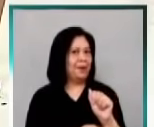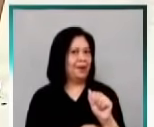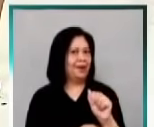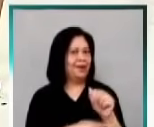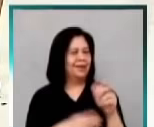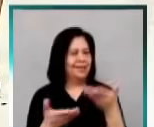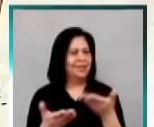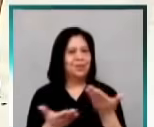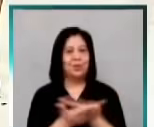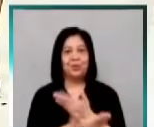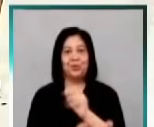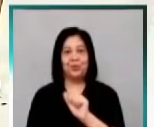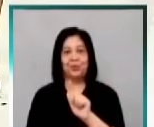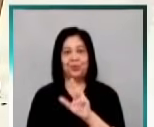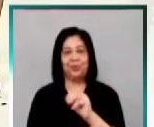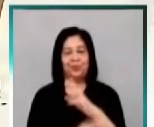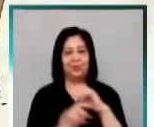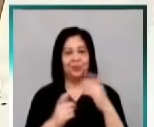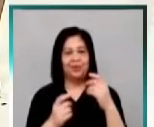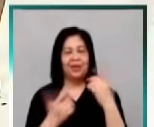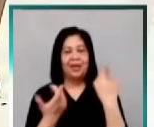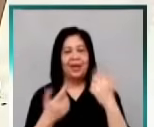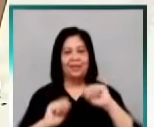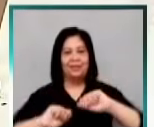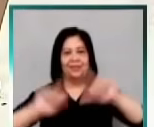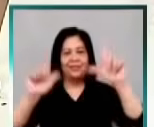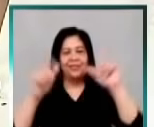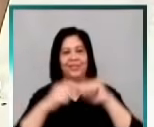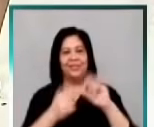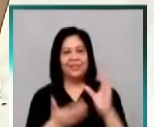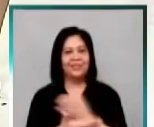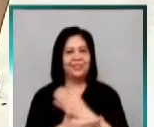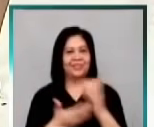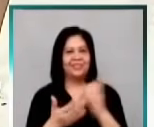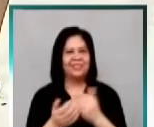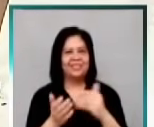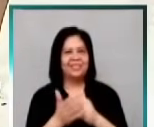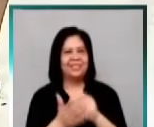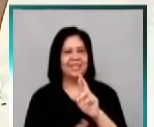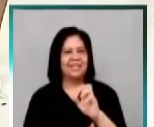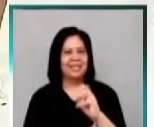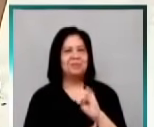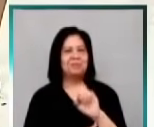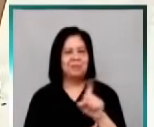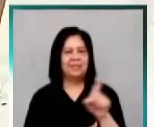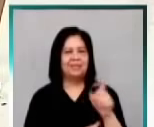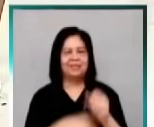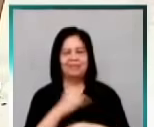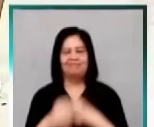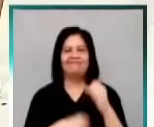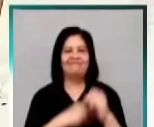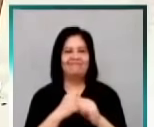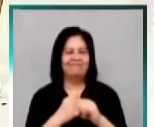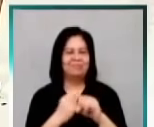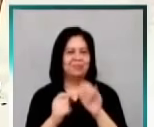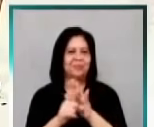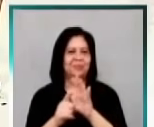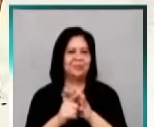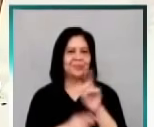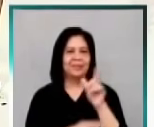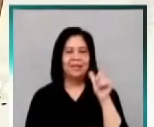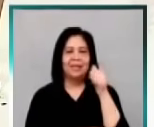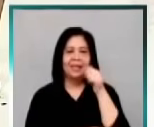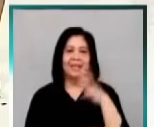album at virtual concert. Isa namang remix album ang handog ng international pop star na si Lady Gaga sa